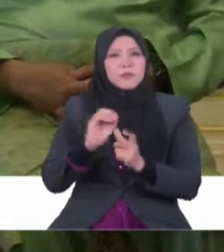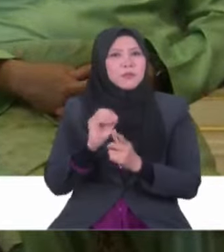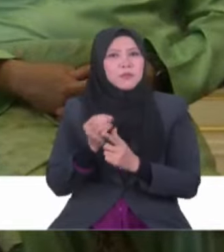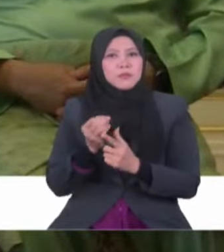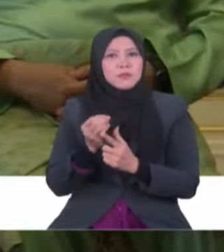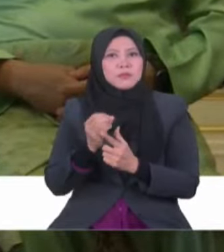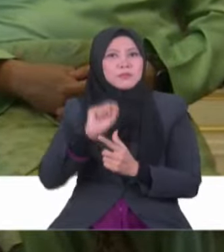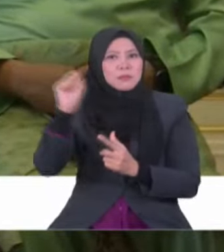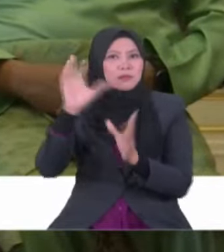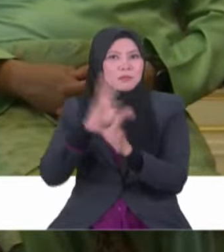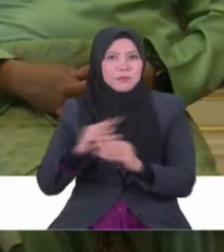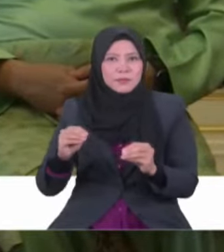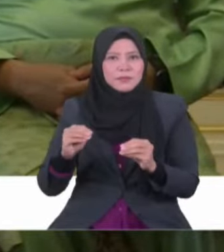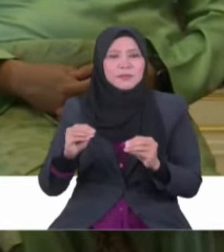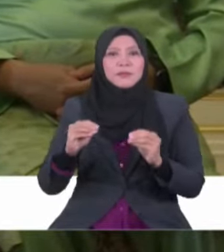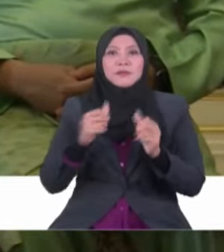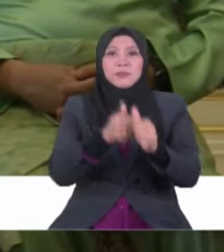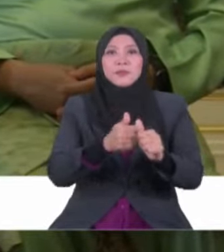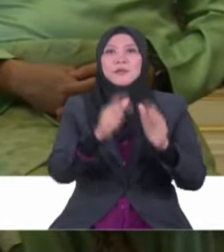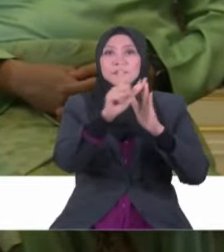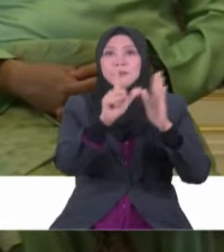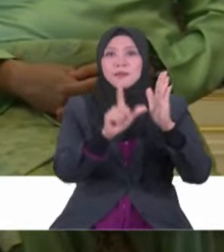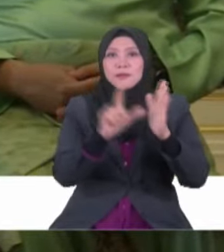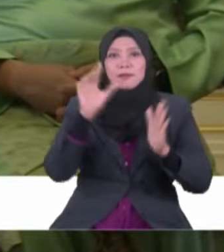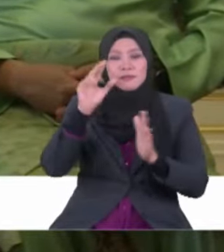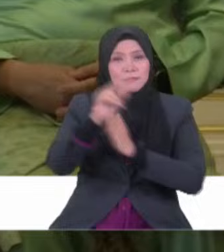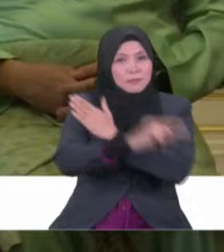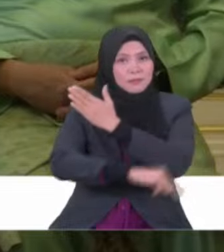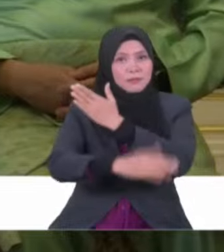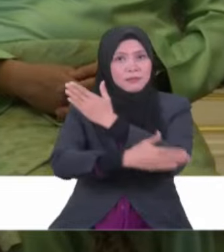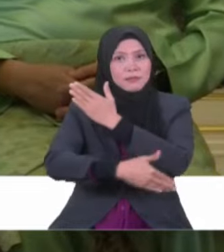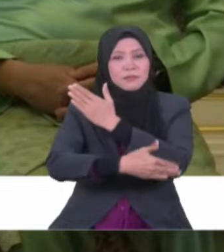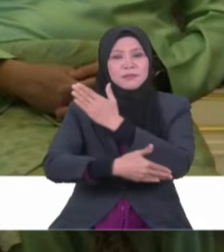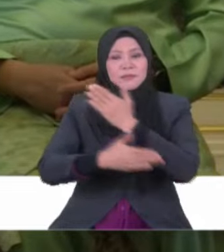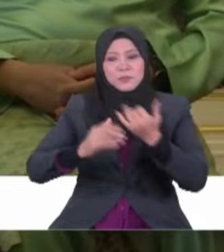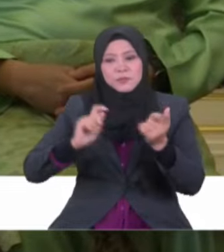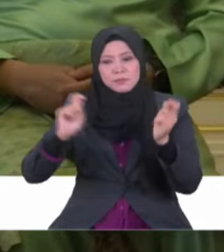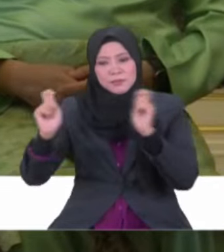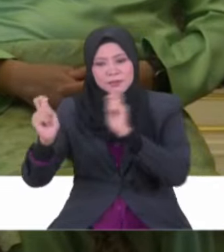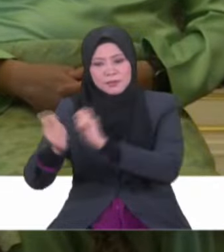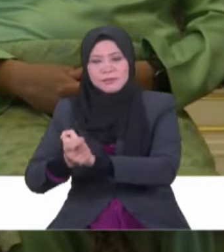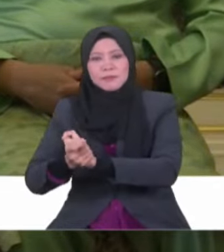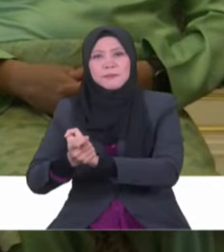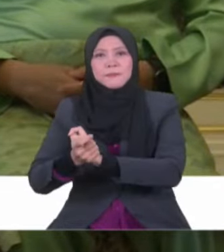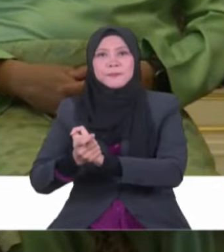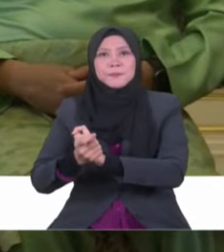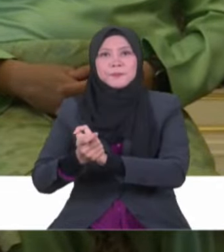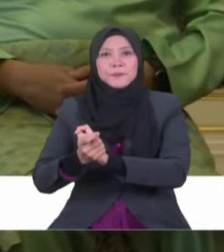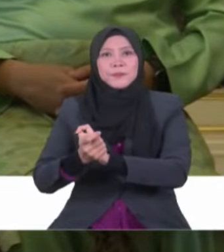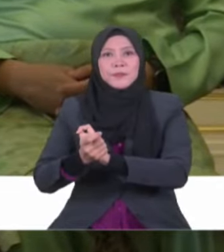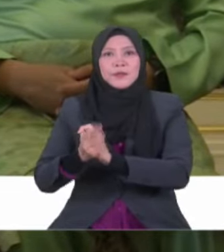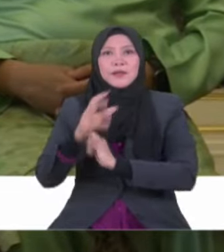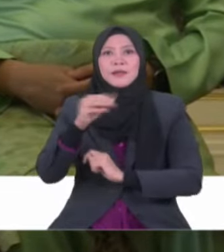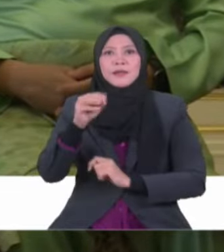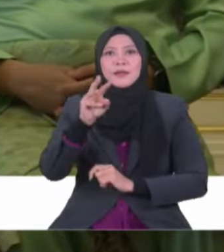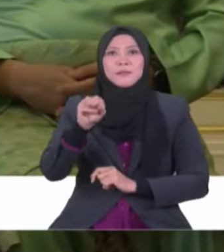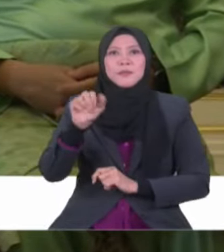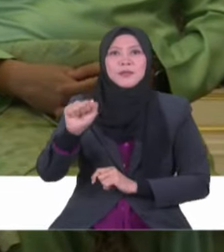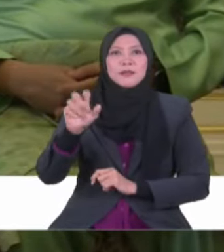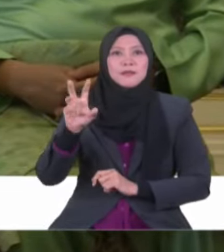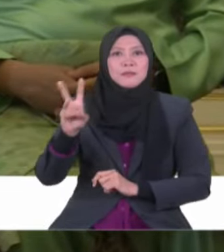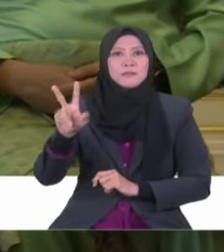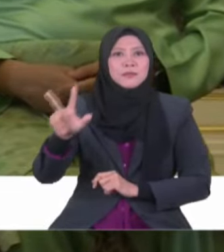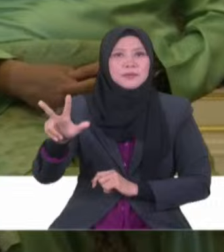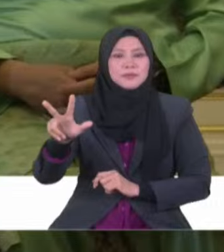konteks perlembagaan negara yang sudah dipinda dan juga soal MA